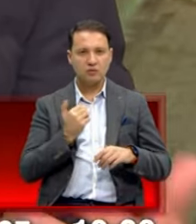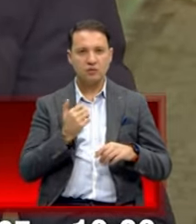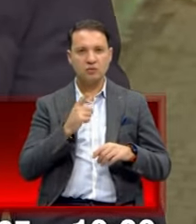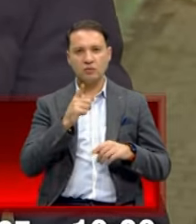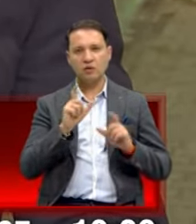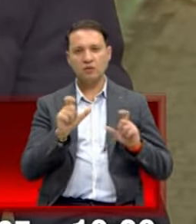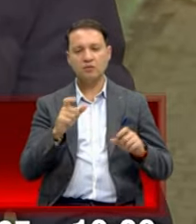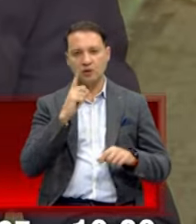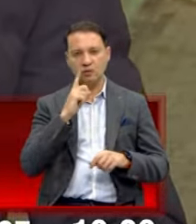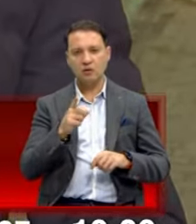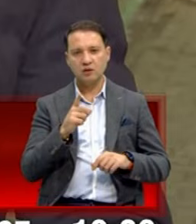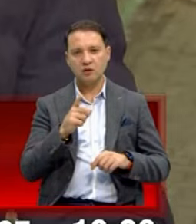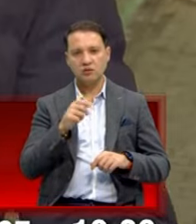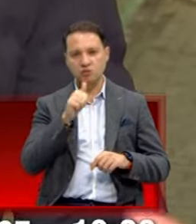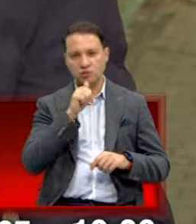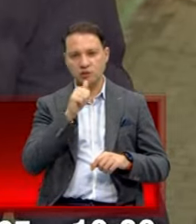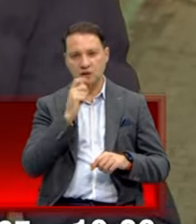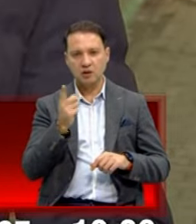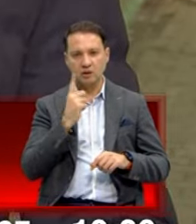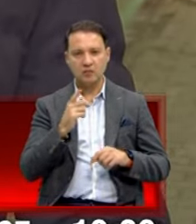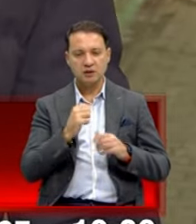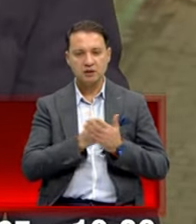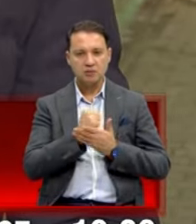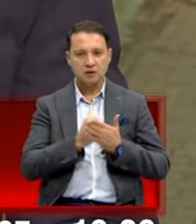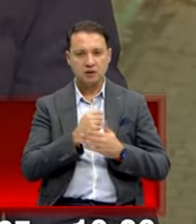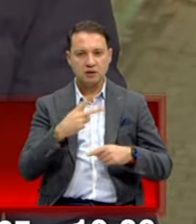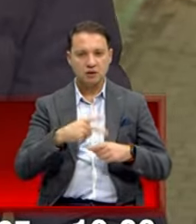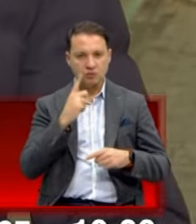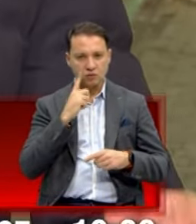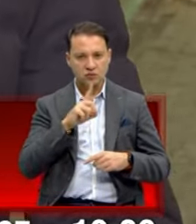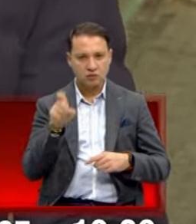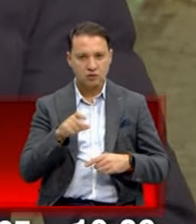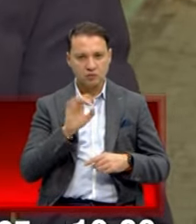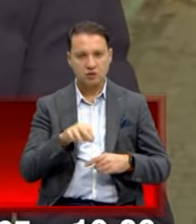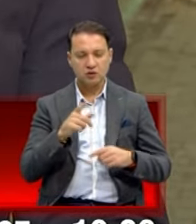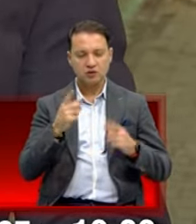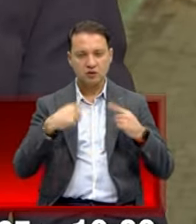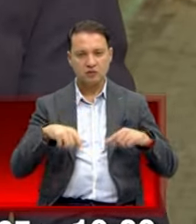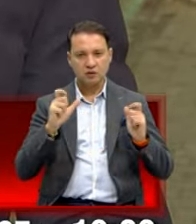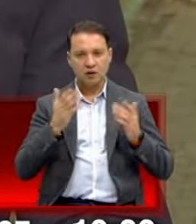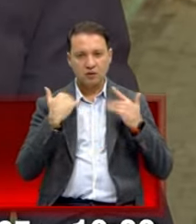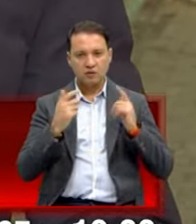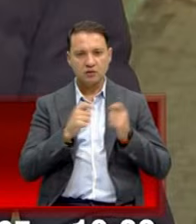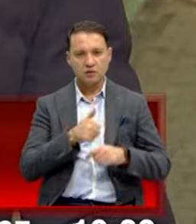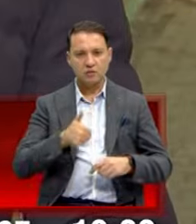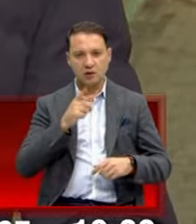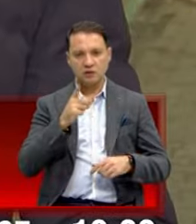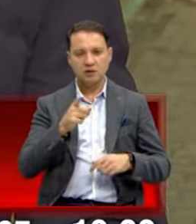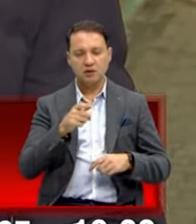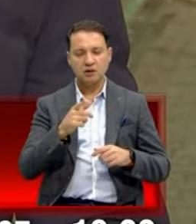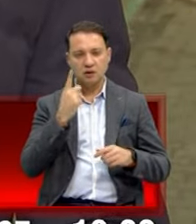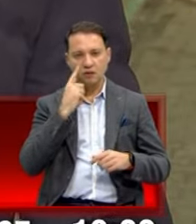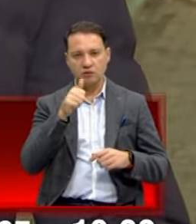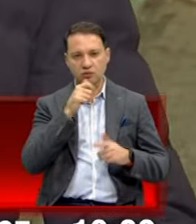bu önlemlere rağmen sularda herhangi bir kimyasal tespiti yapıldı mı? Bugün Çevre Şehircilik ve İklim Değişikliği Bakanlığı, Devlet